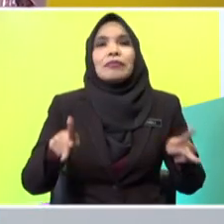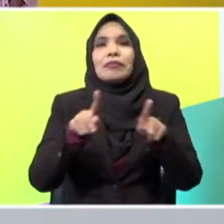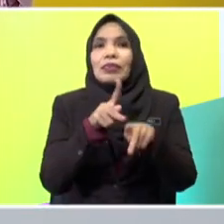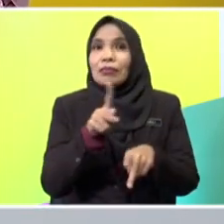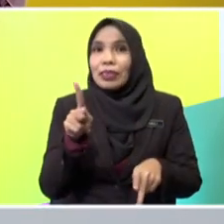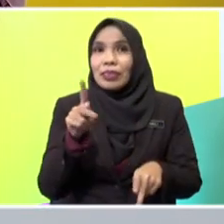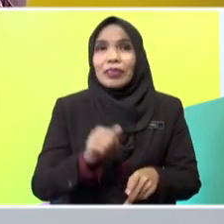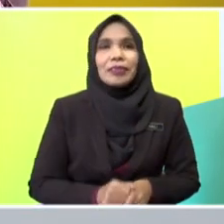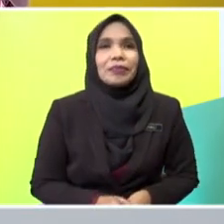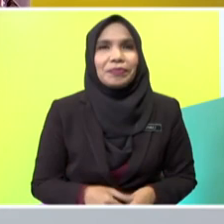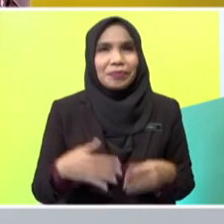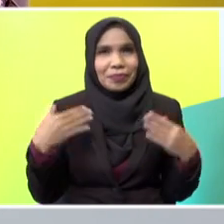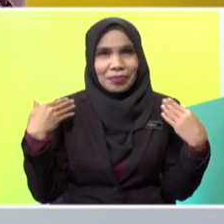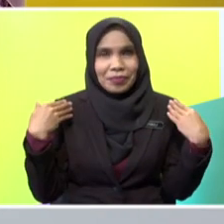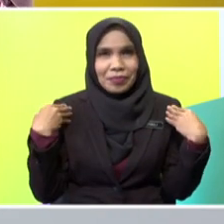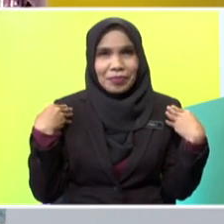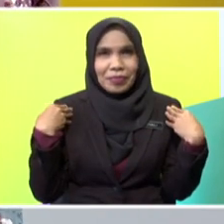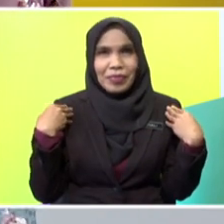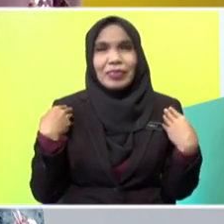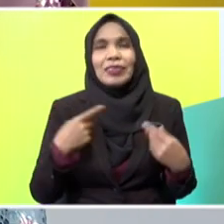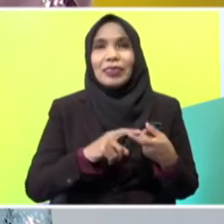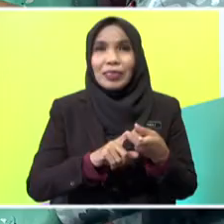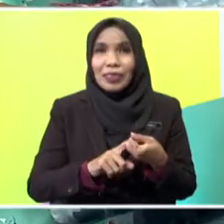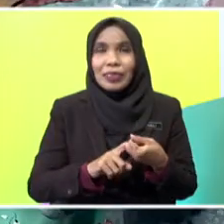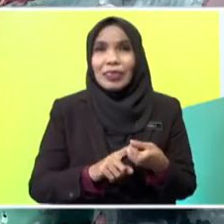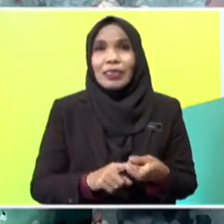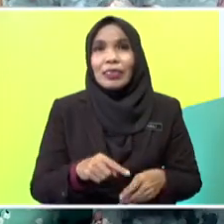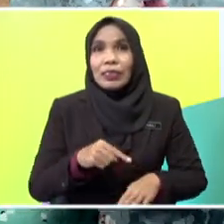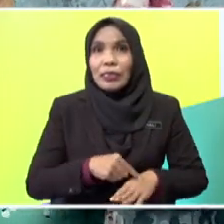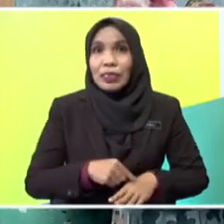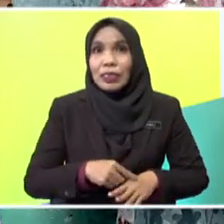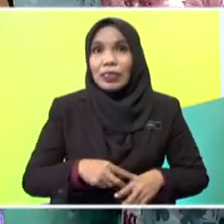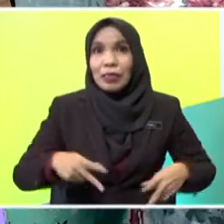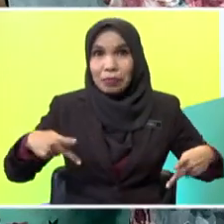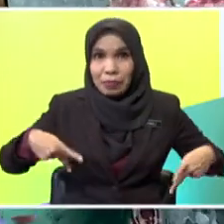pastikan ikatan. Ada ikatan di pinggang.